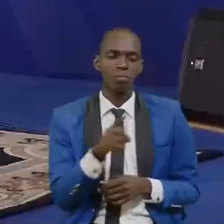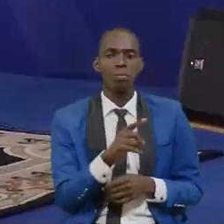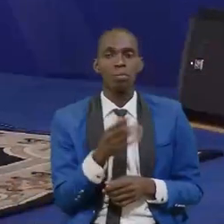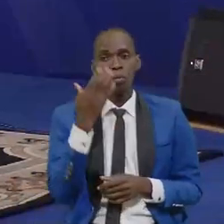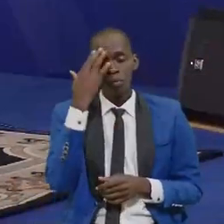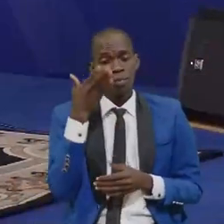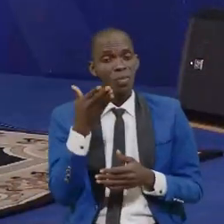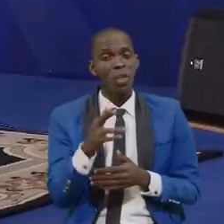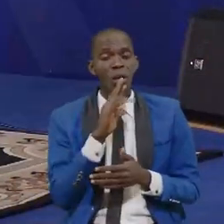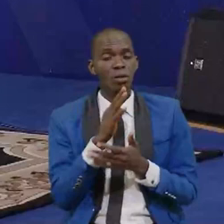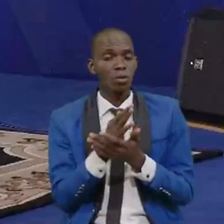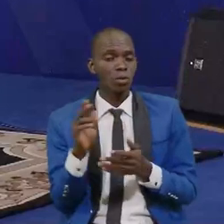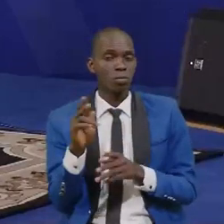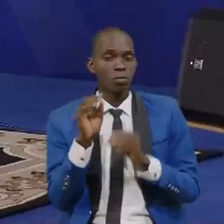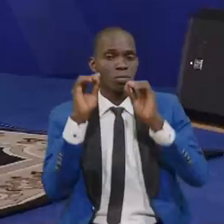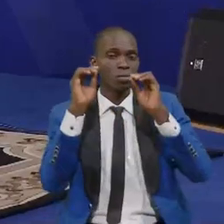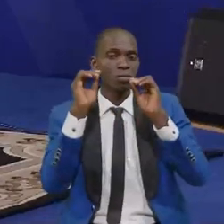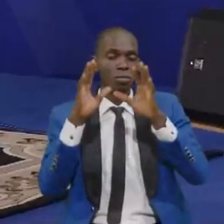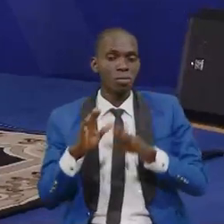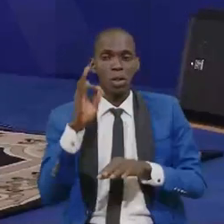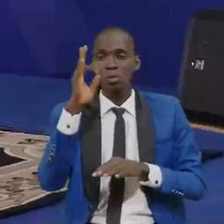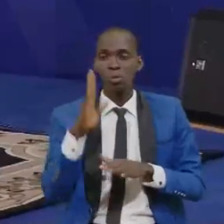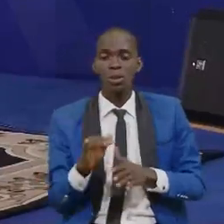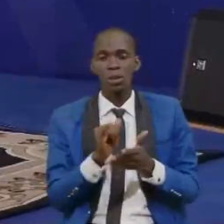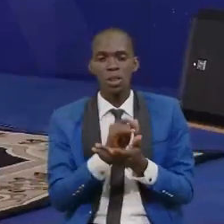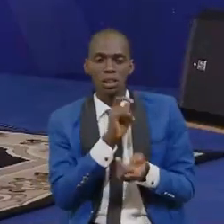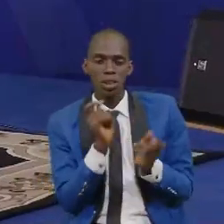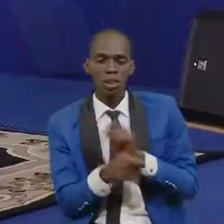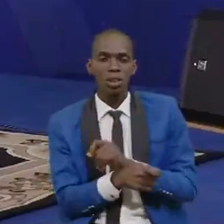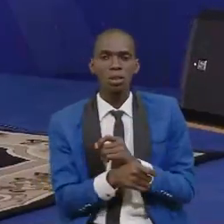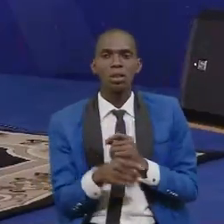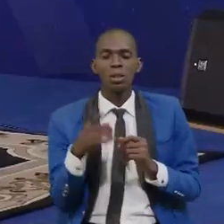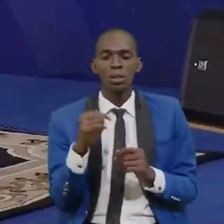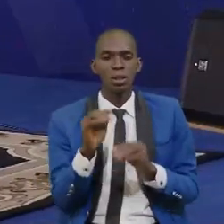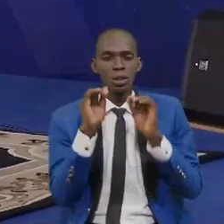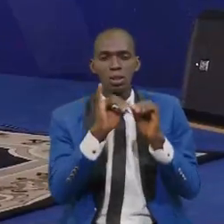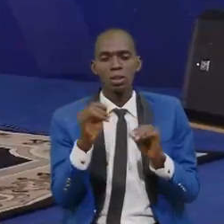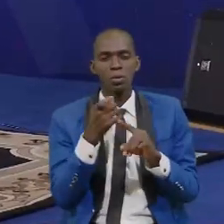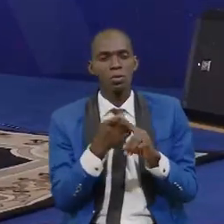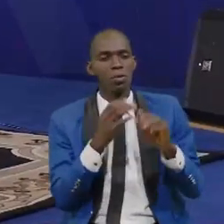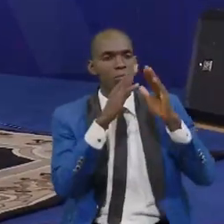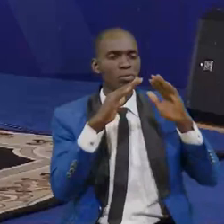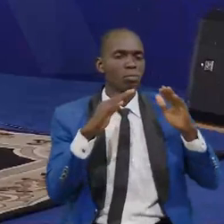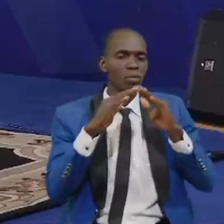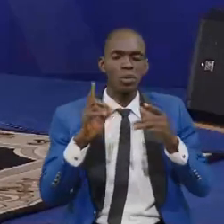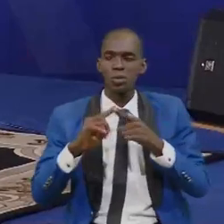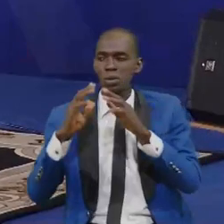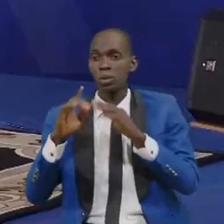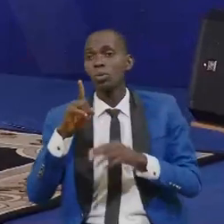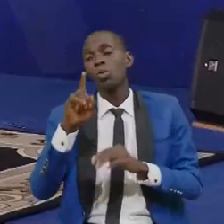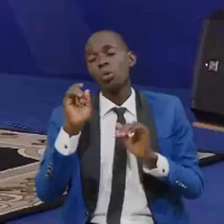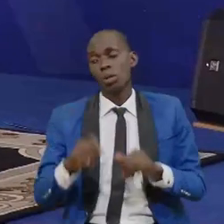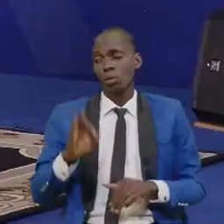des prédicateurs qui changent le message de ville en ville. Ah, tu peux prêcher ça à